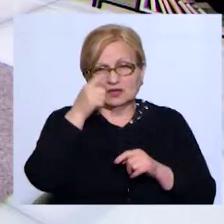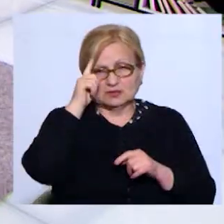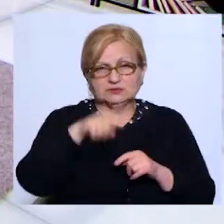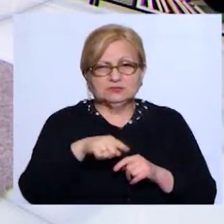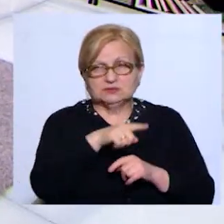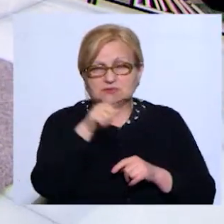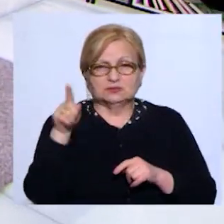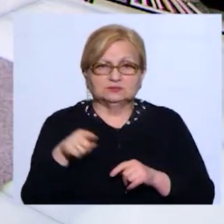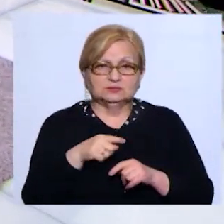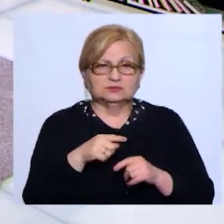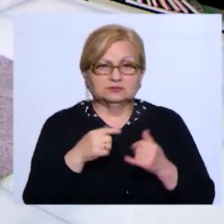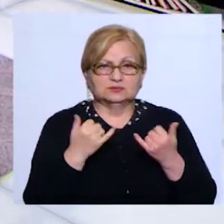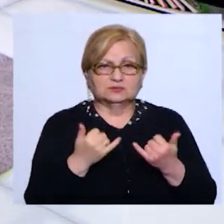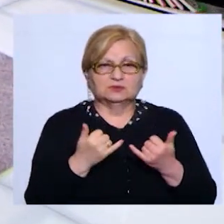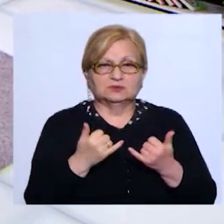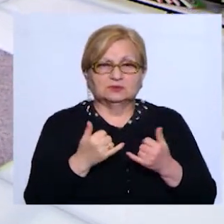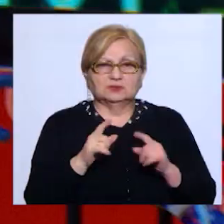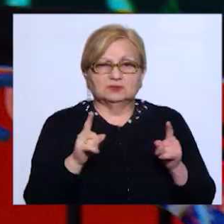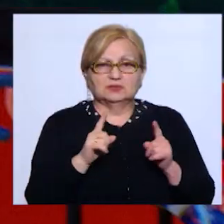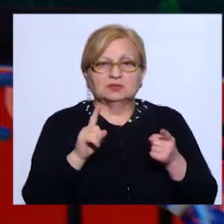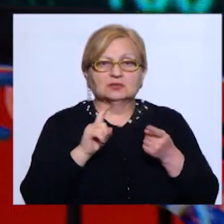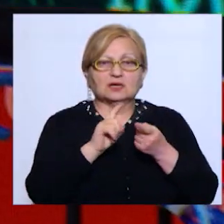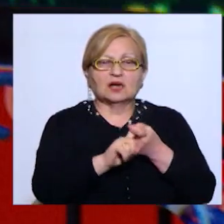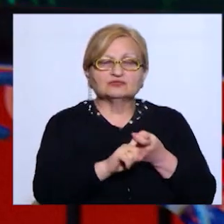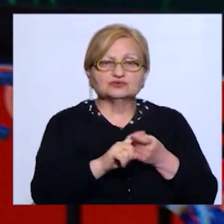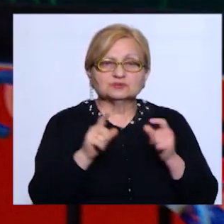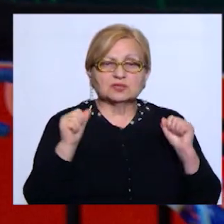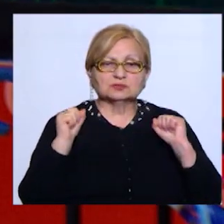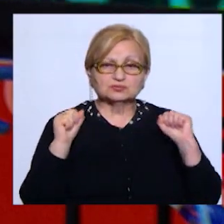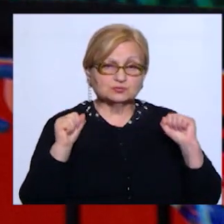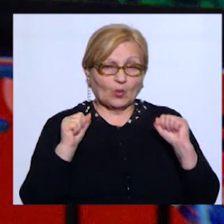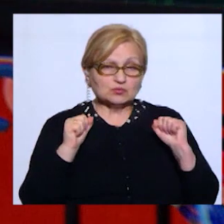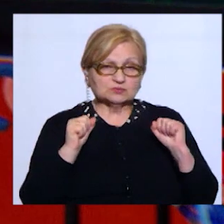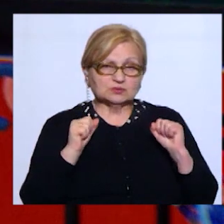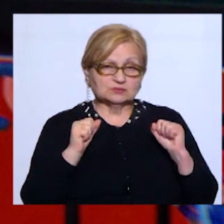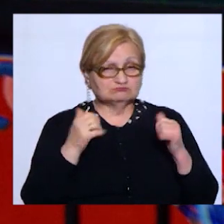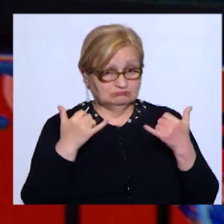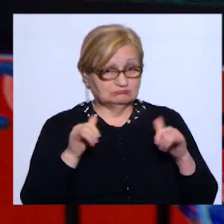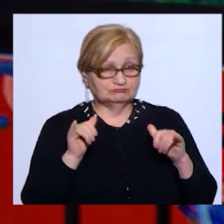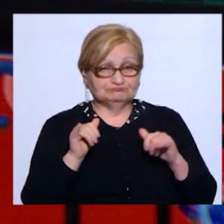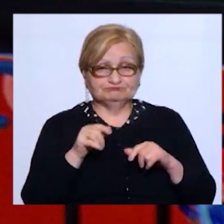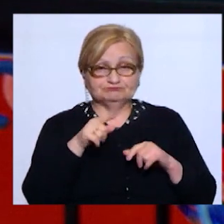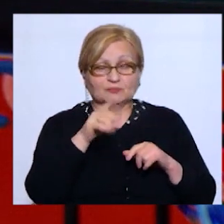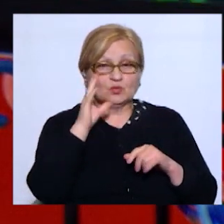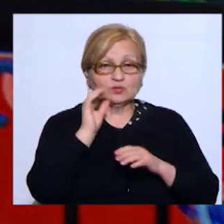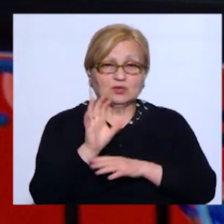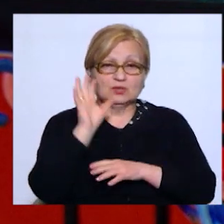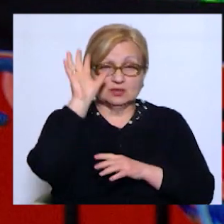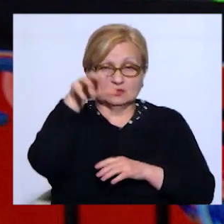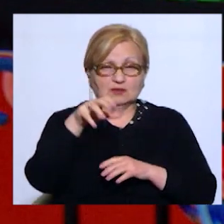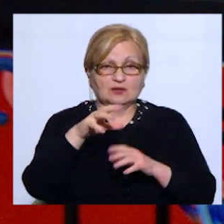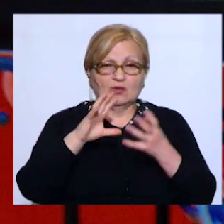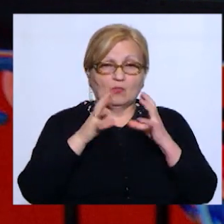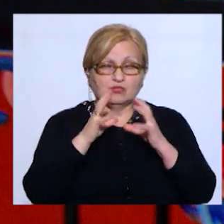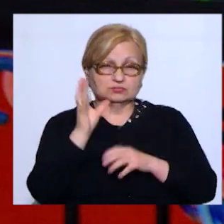იციან. ახლა თქვათ, რა კავშირი აქვს სპორტთან? გაგიკვირდებათ, ხო? აი მაგალითად, როცა კალათბურთელი